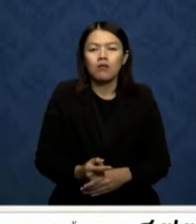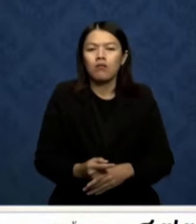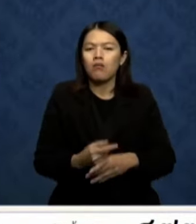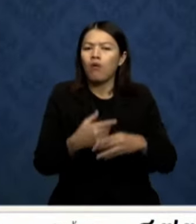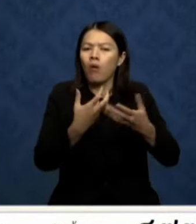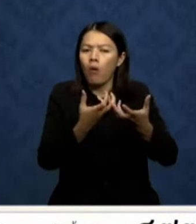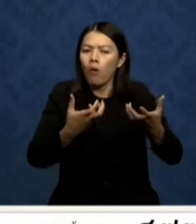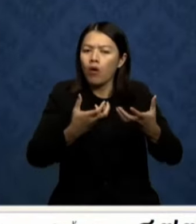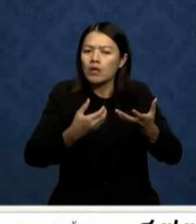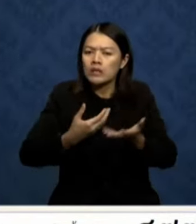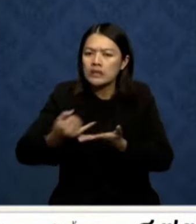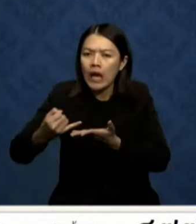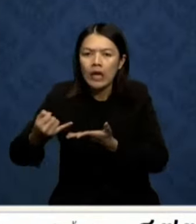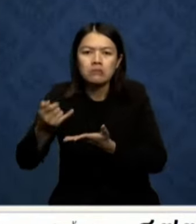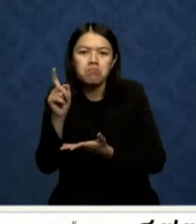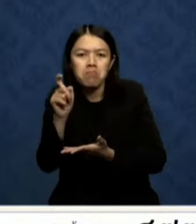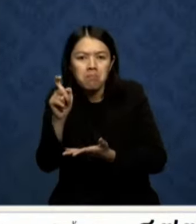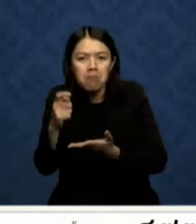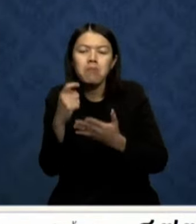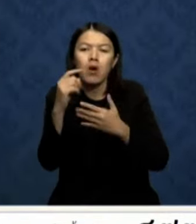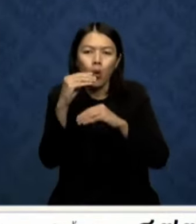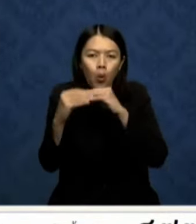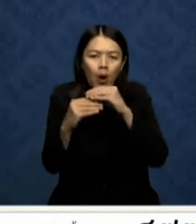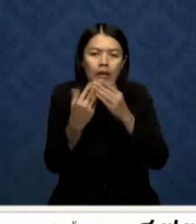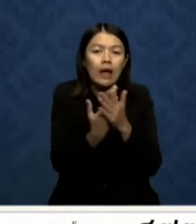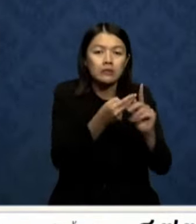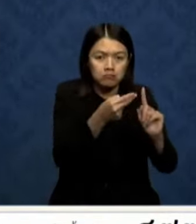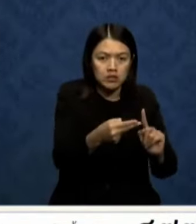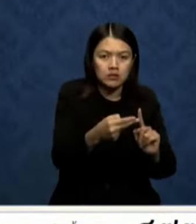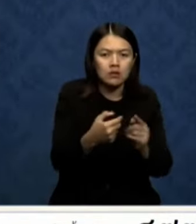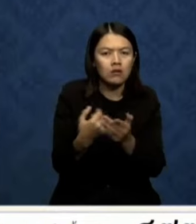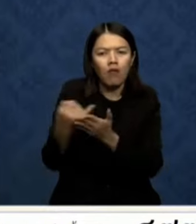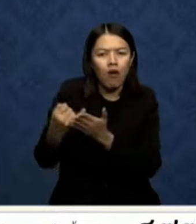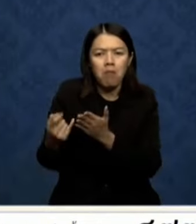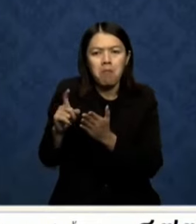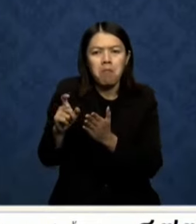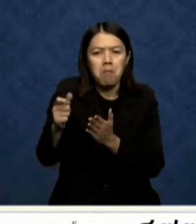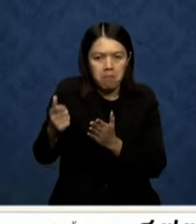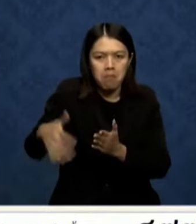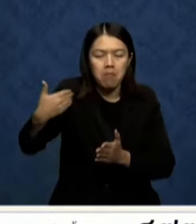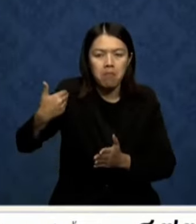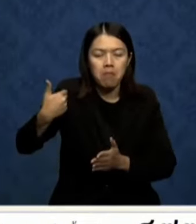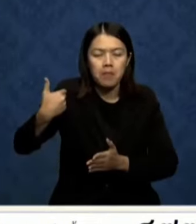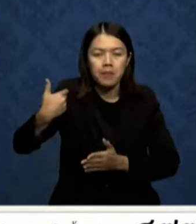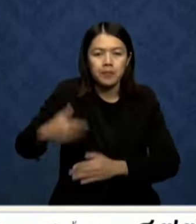ที่ไม่สามารถใช้จ่ายเงินตามโครงการเติมเงิน 10,000 บาทผ่าน Digital Wallet ควร